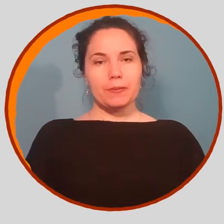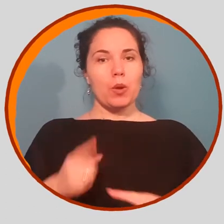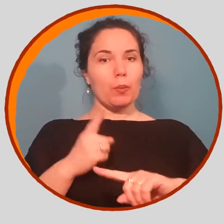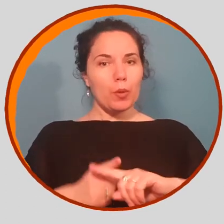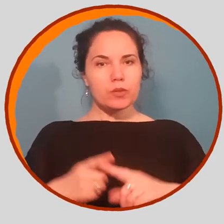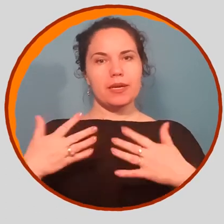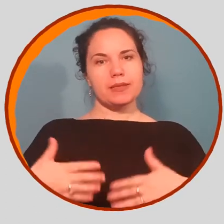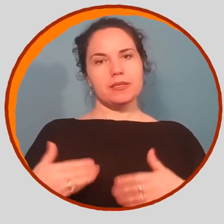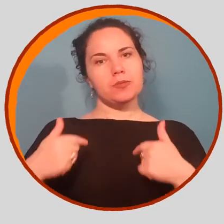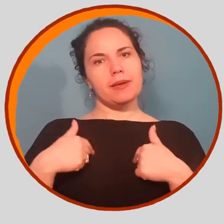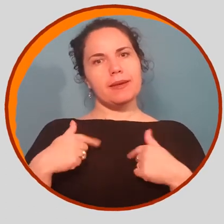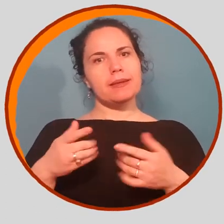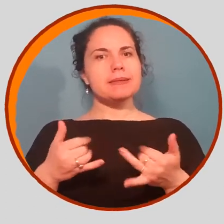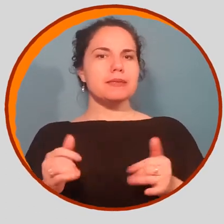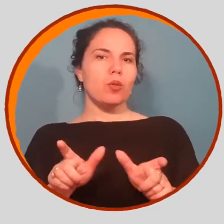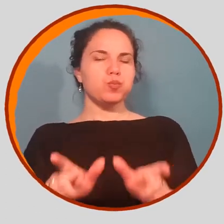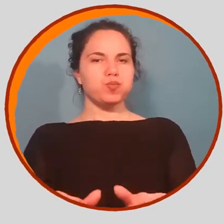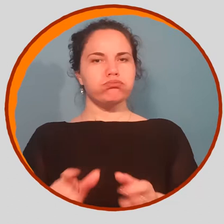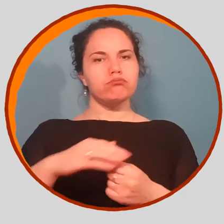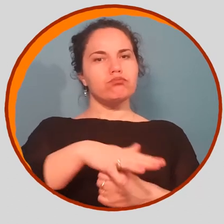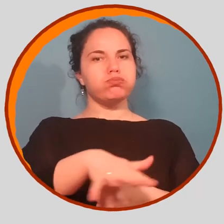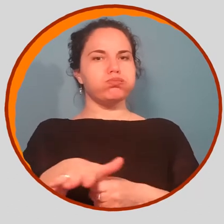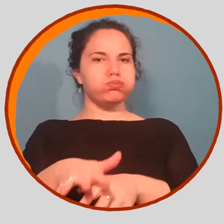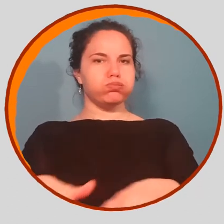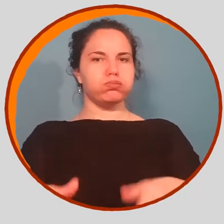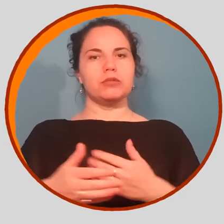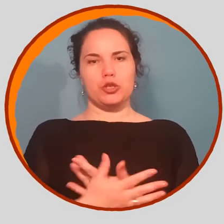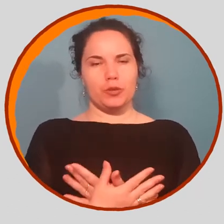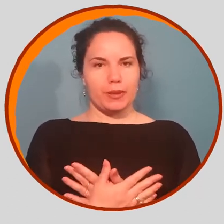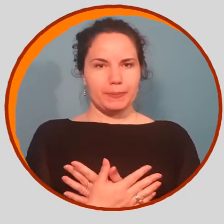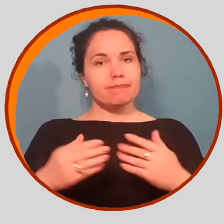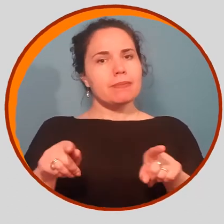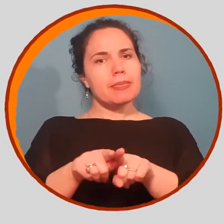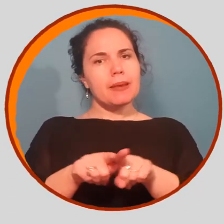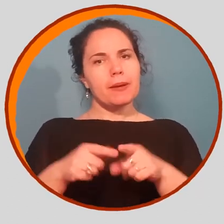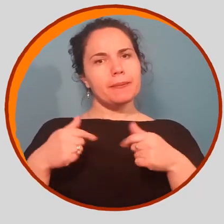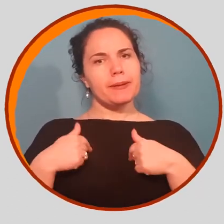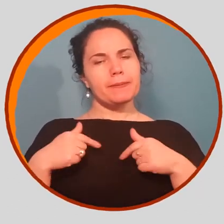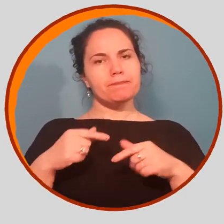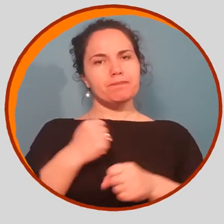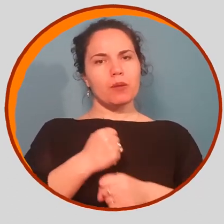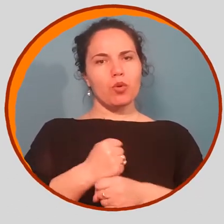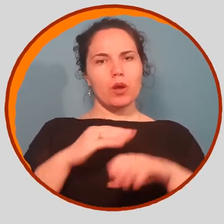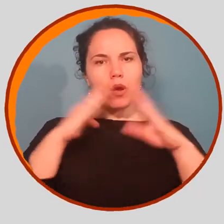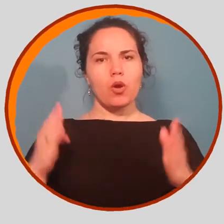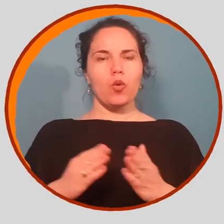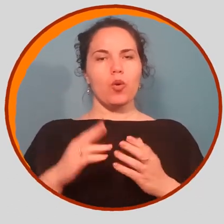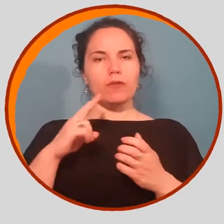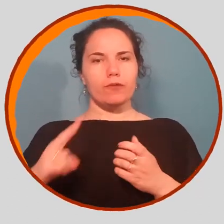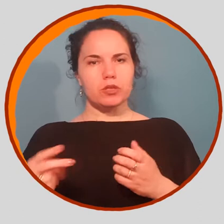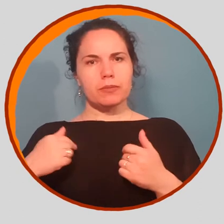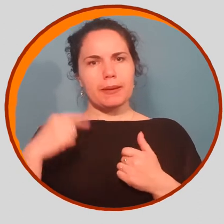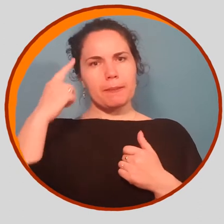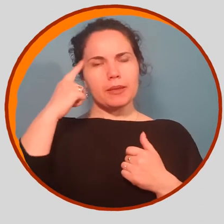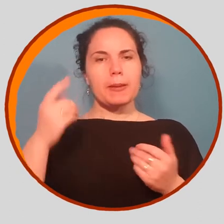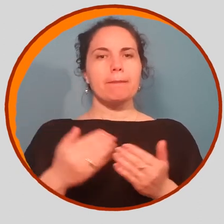përpjekje masat e sugjeruara nga autoritetet shëndetësore dhe të bëjmë çdo gjë që kemi në dorë për të parandaluar infektimin dhe përhapjen e